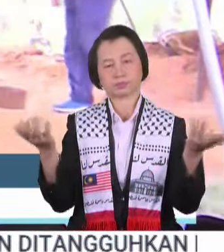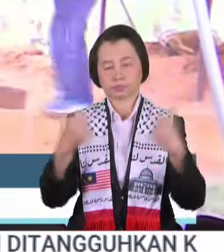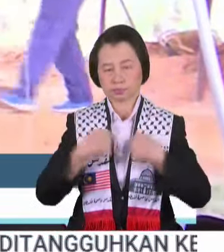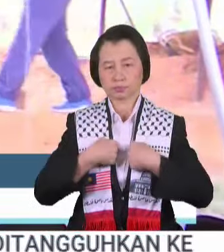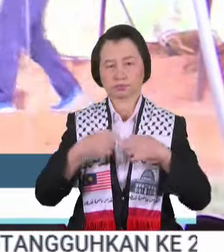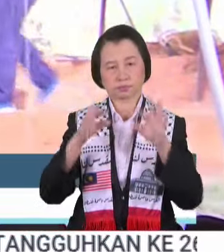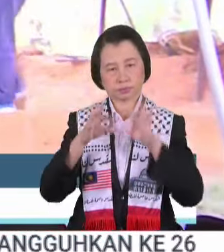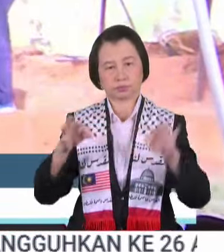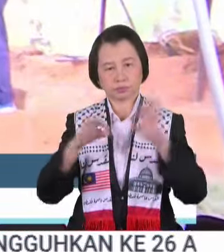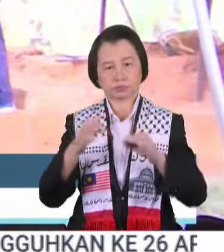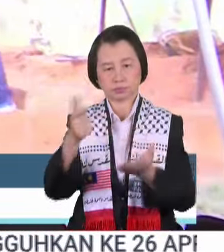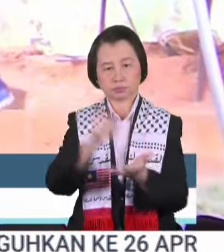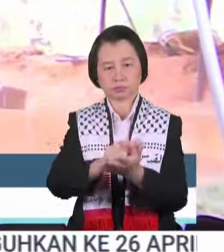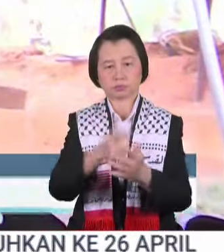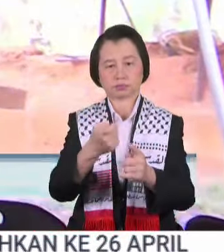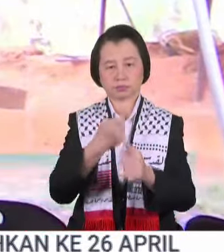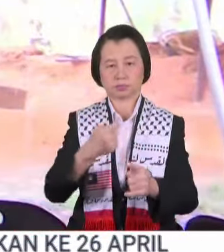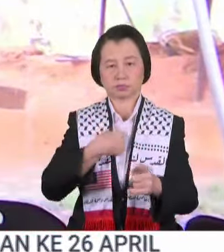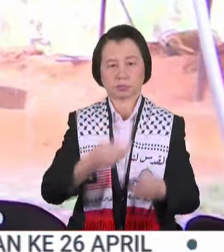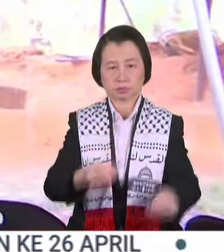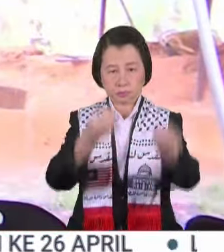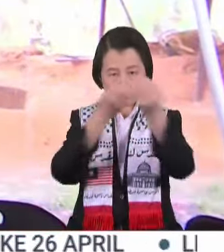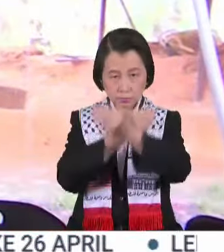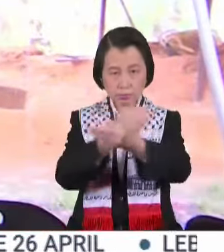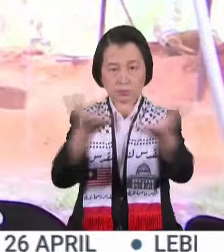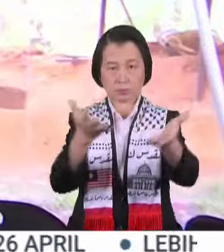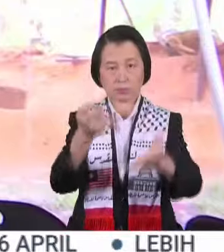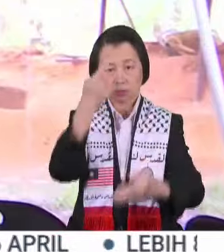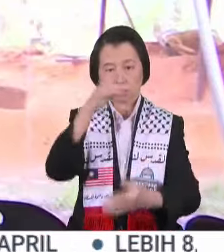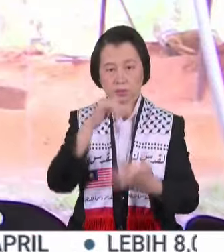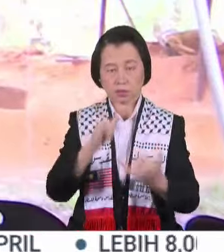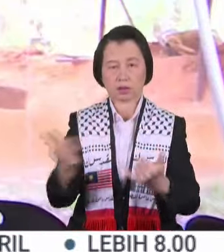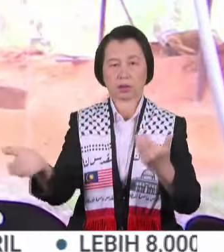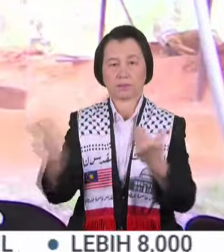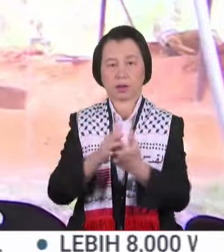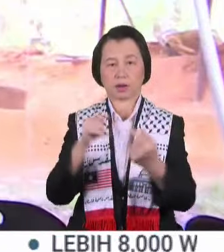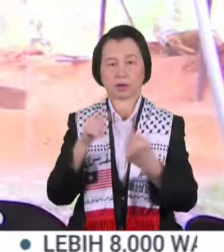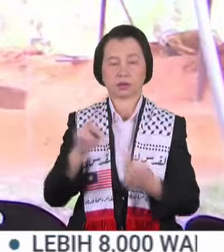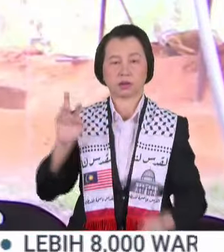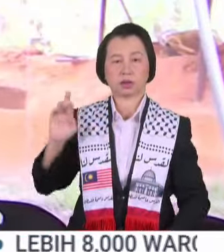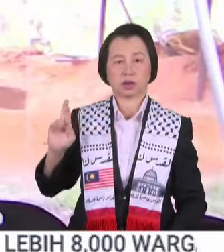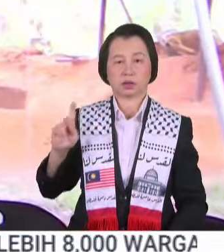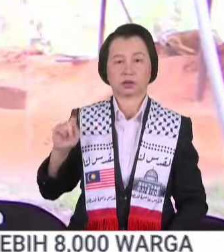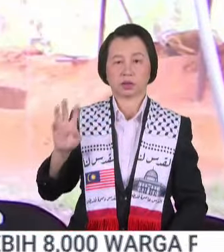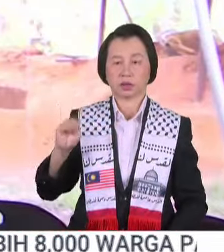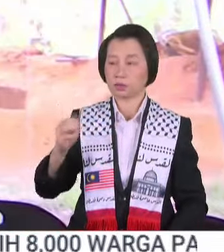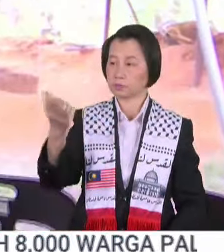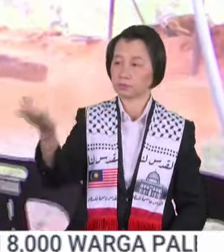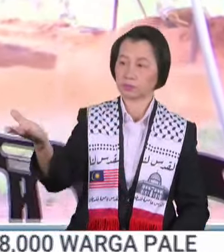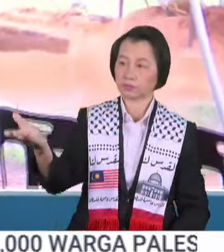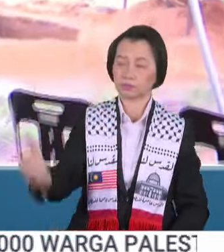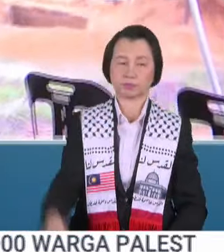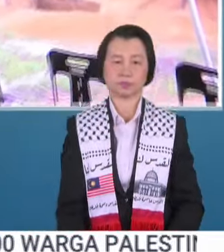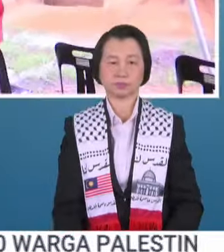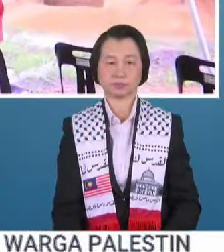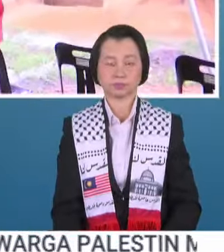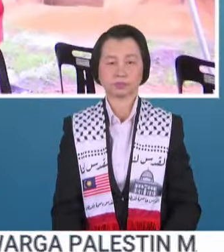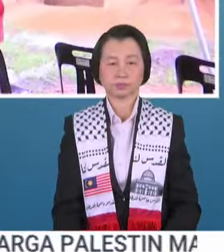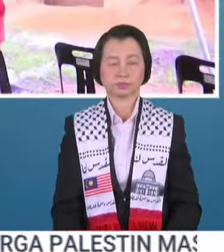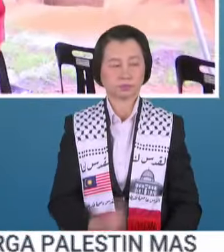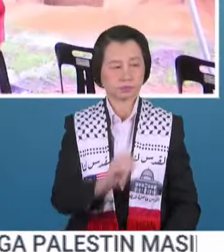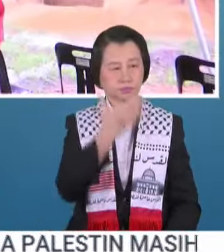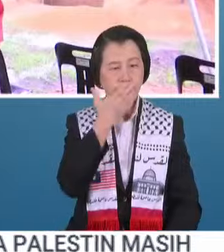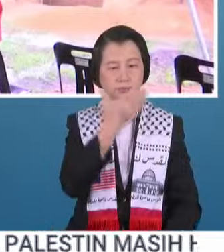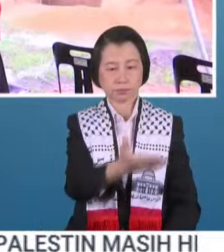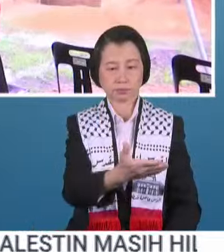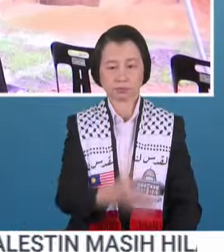sahaja laporan yang dapat saya berikan. Jadi untuk itu kembali dulu bersama Zahira di Angkasa Puri. Silakan Zahira.